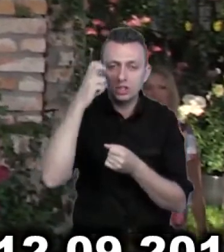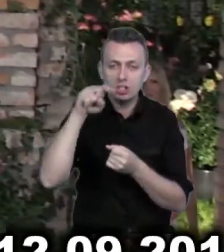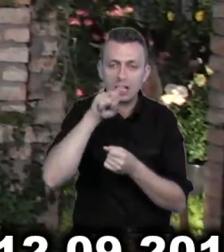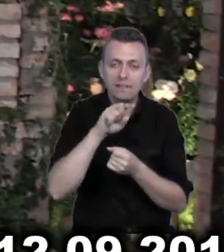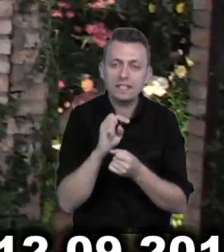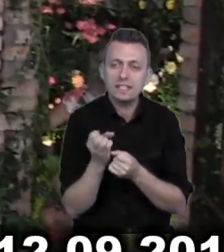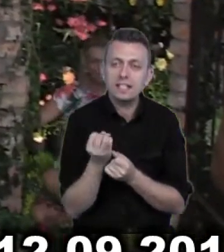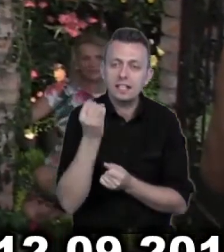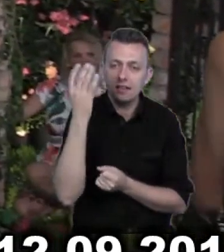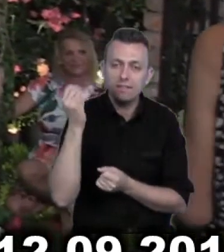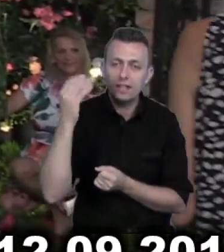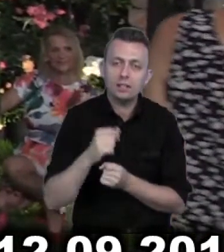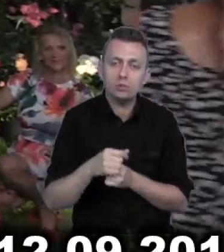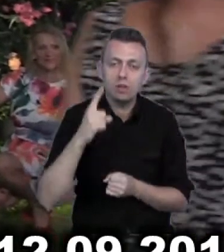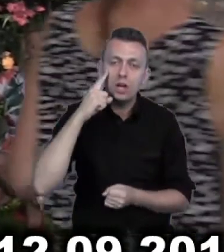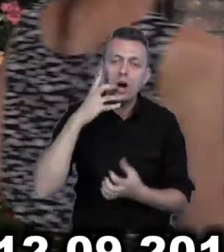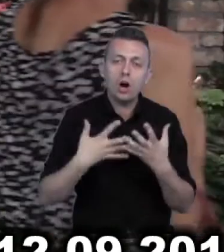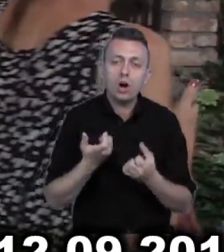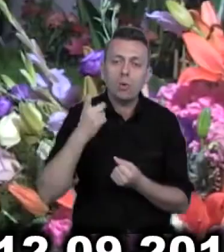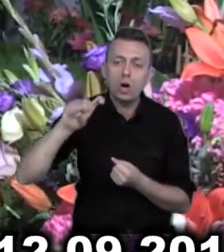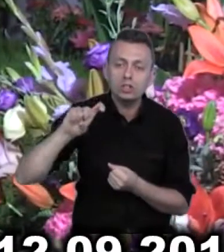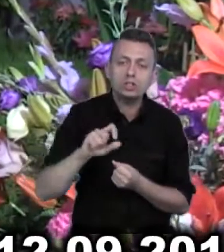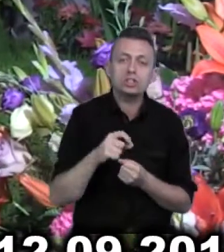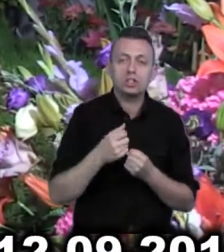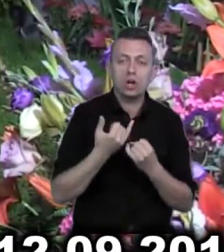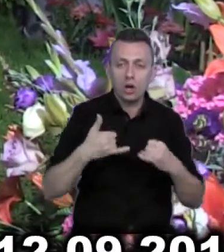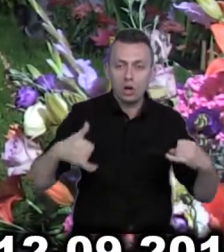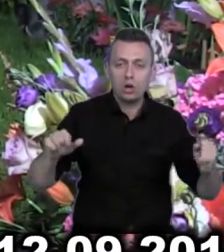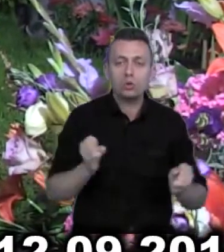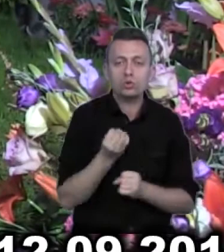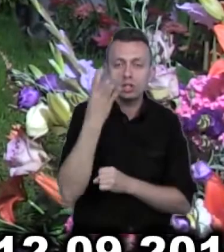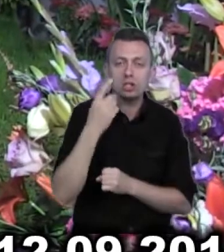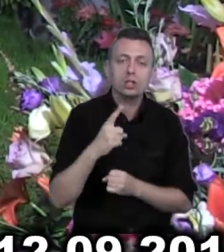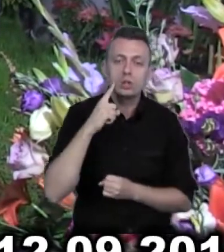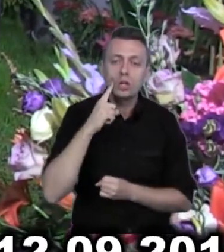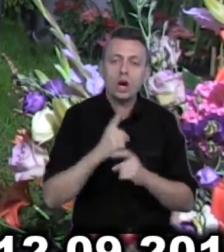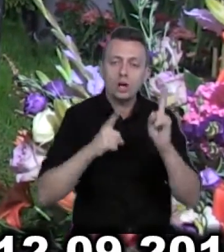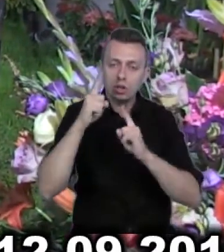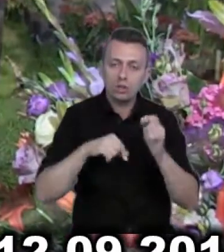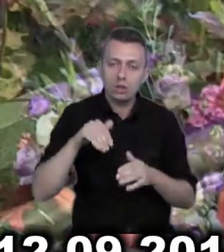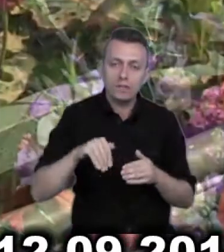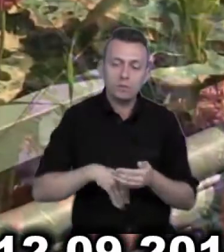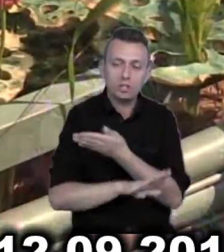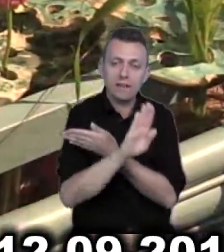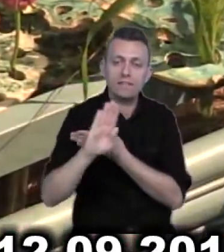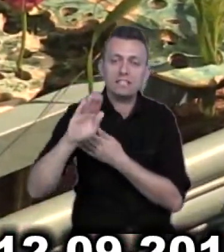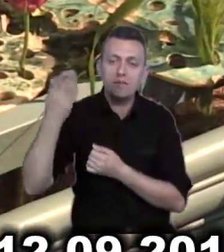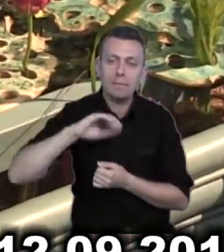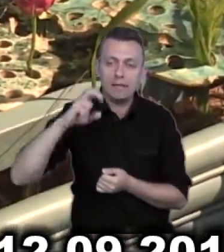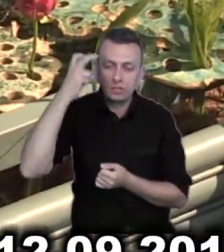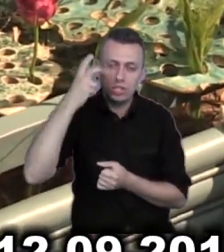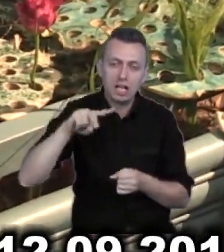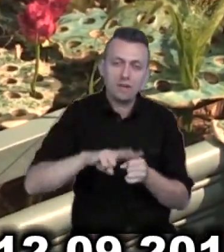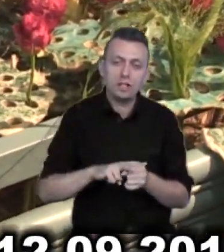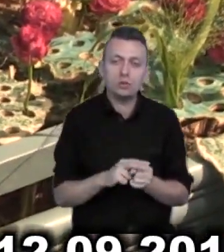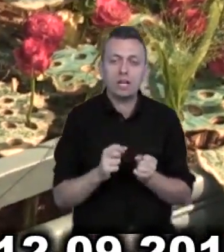wystawy można było zobaczyć blisko 100 odmian róż ogrodowych. Wystawie róż towarzyszyła wystawa aranżacji florystycznych, na którą składało